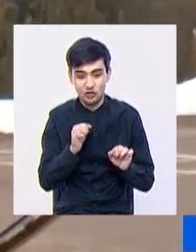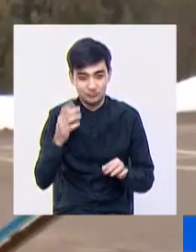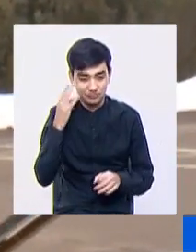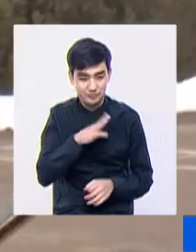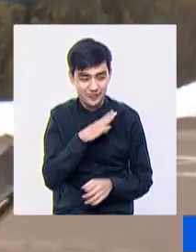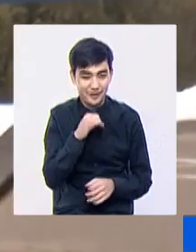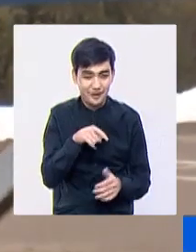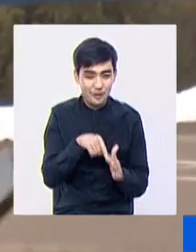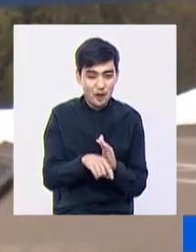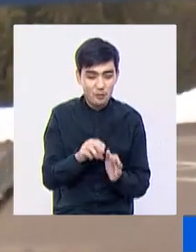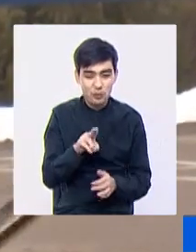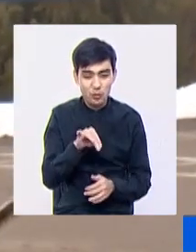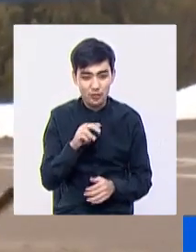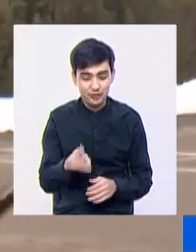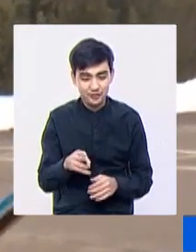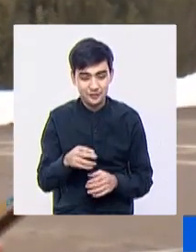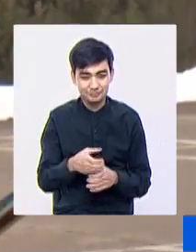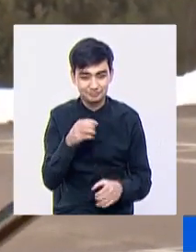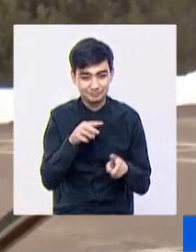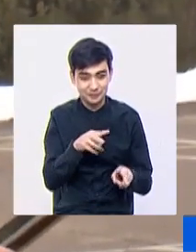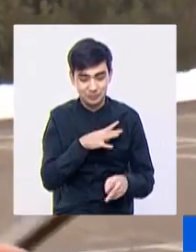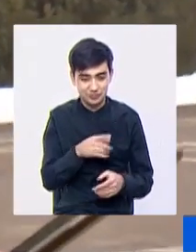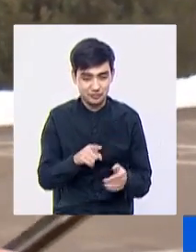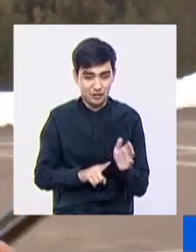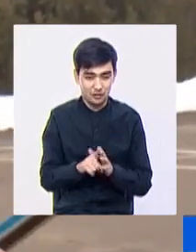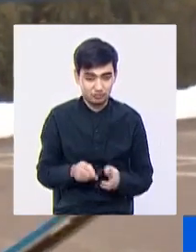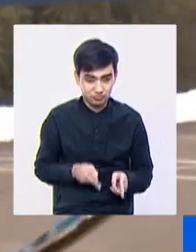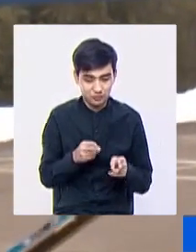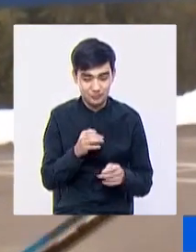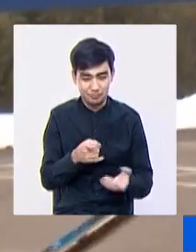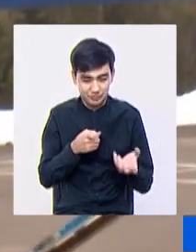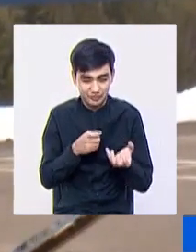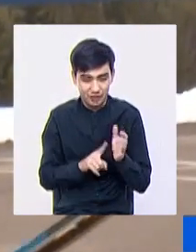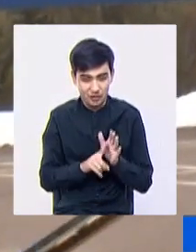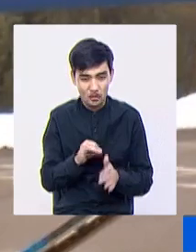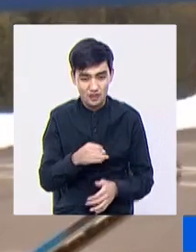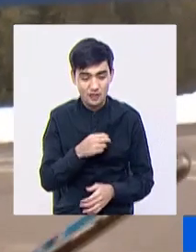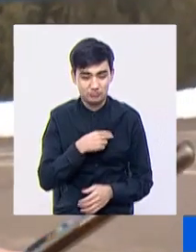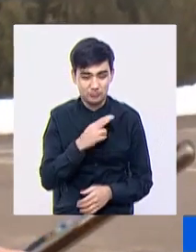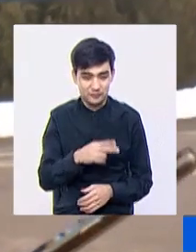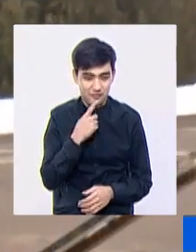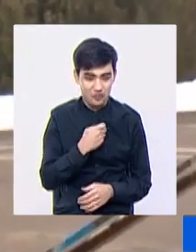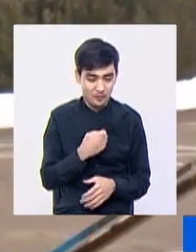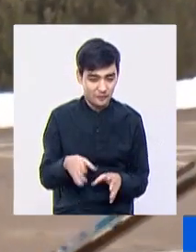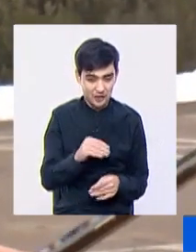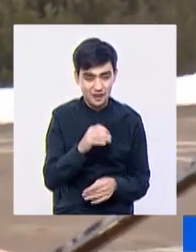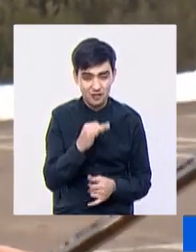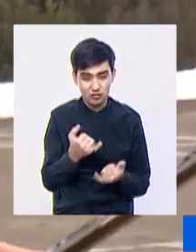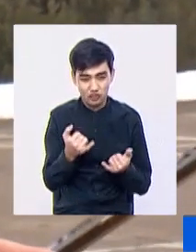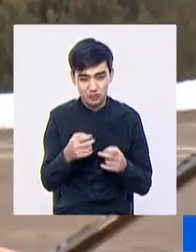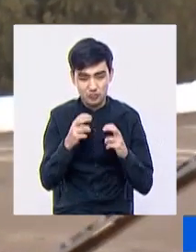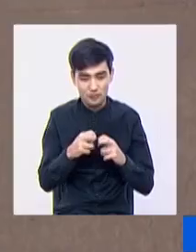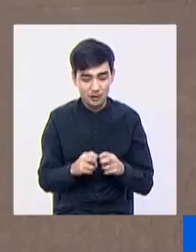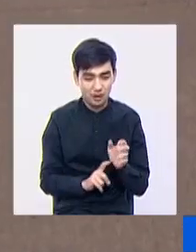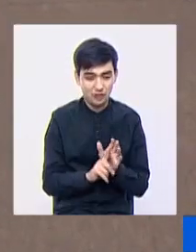ішінде өткізу бақылау пунктіне шабуыл жасалғанда атыс болып, қалған әскерилеріміз қайтыс болды. Қазір тергеу жұмыстары жүргізіліп